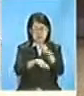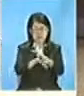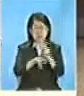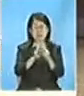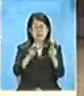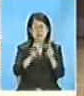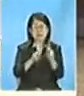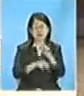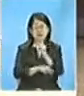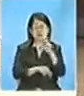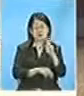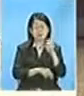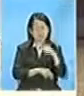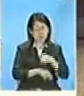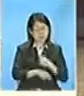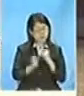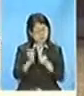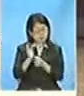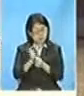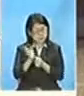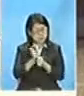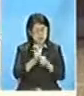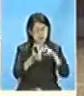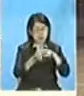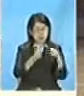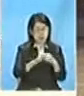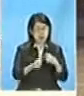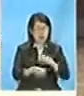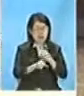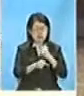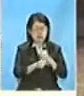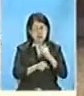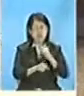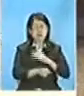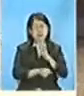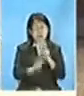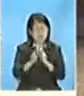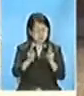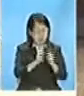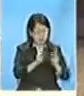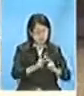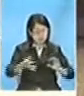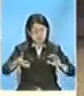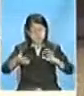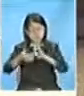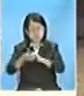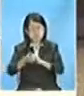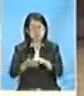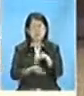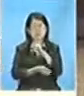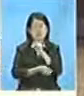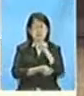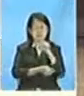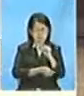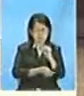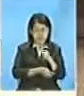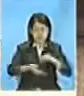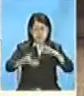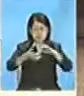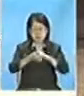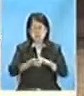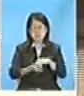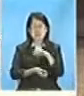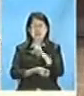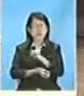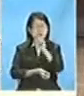ามทำให้การทำงานของวิบวุฒิมีความยึดโยงกับเพื่อนสมาชิกให้มากขึ้น